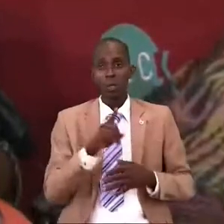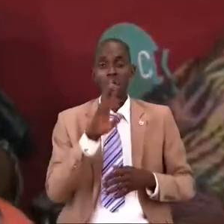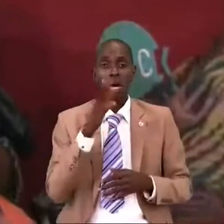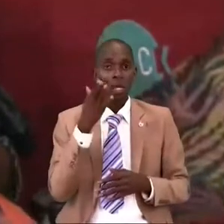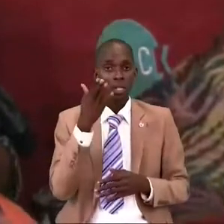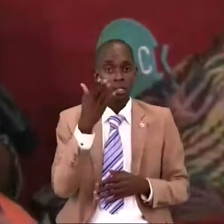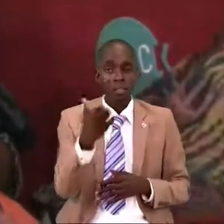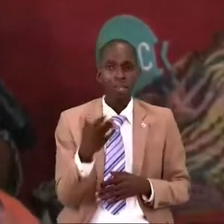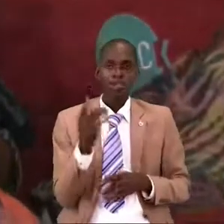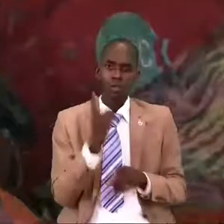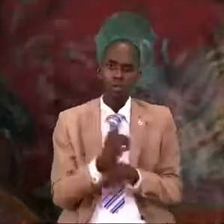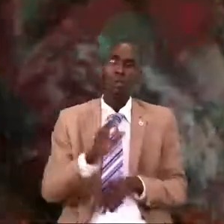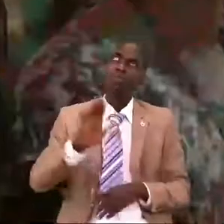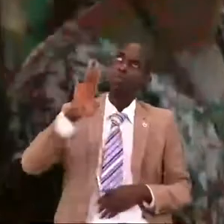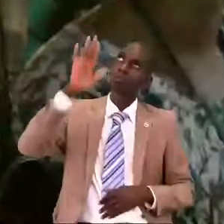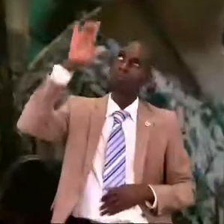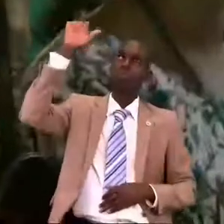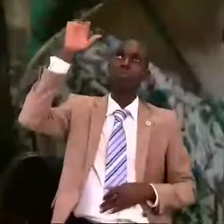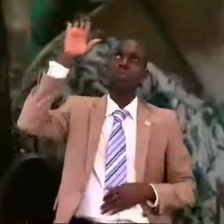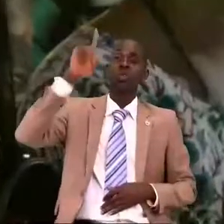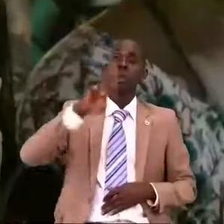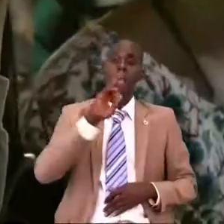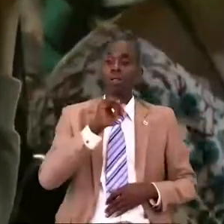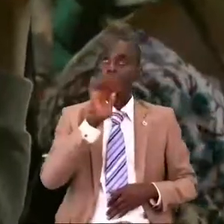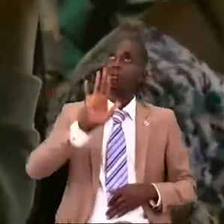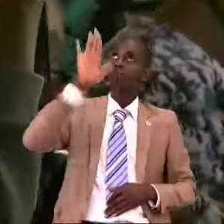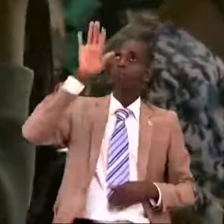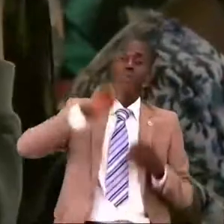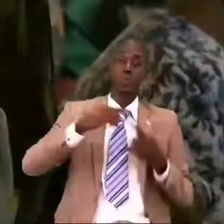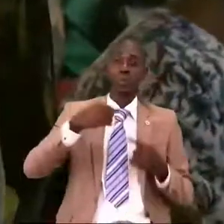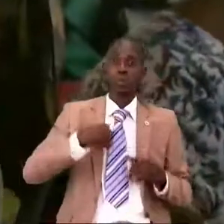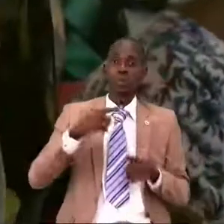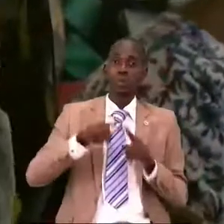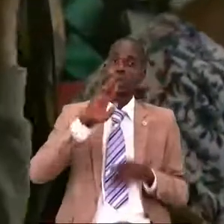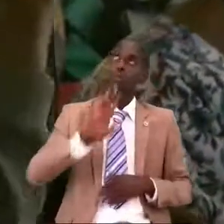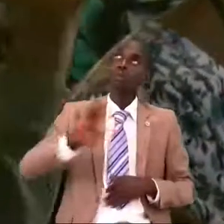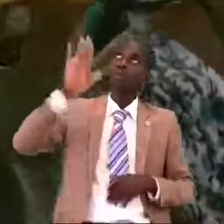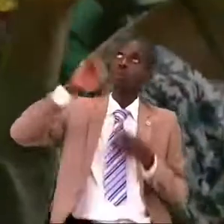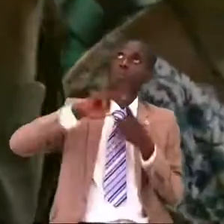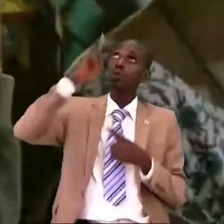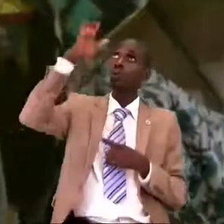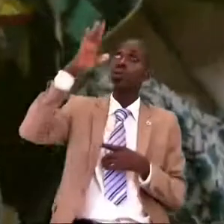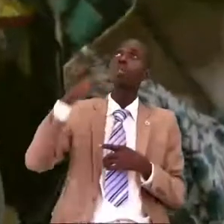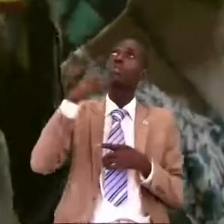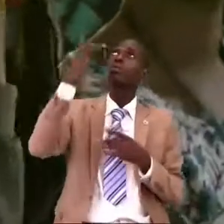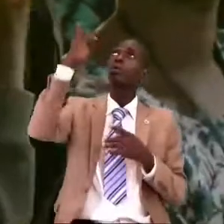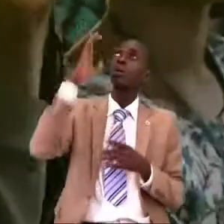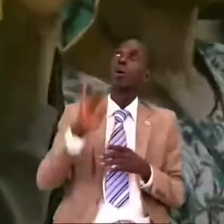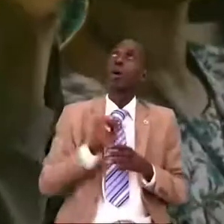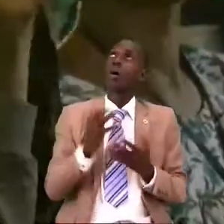miséricorde pour le pardon. Lève bien cette main. Comme tu lèves ta main, tu vas te mettre debout. Lève-toi pour